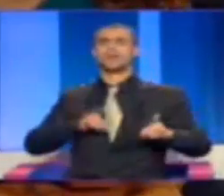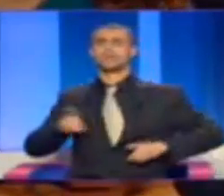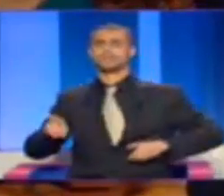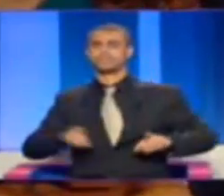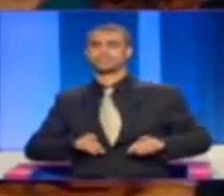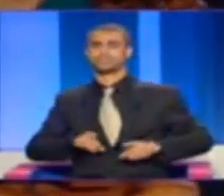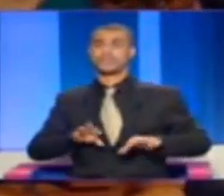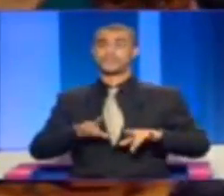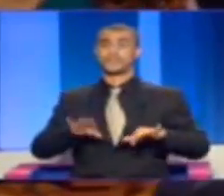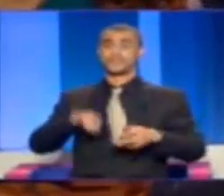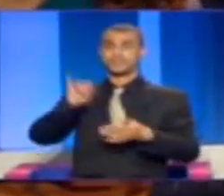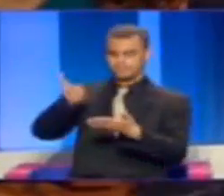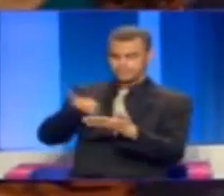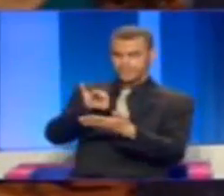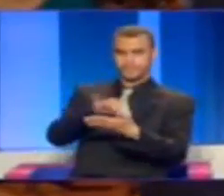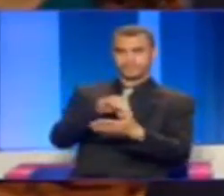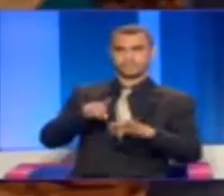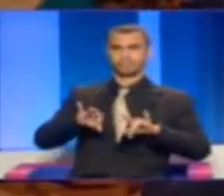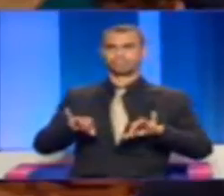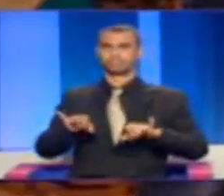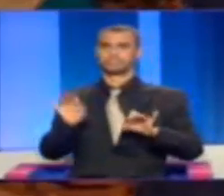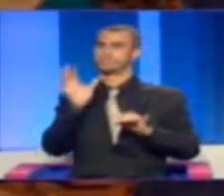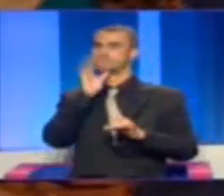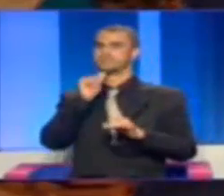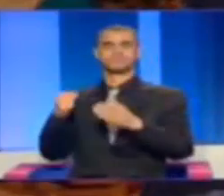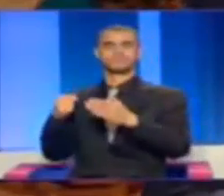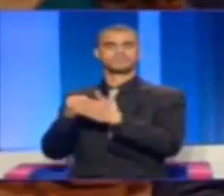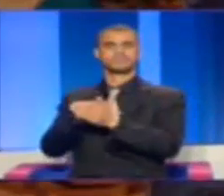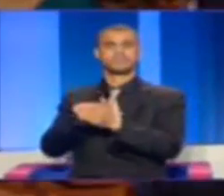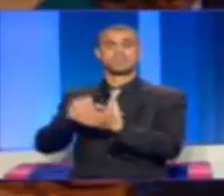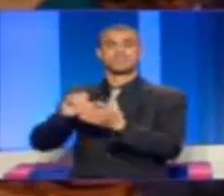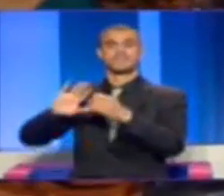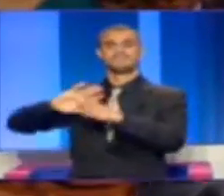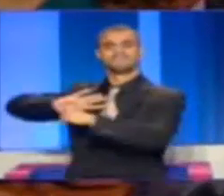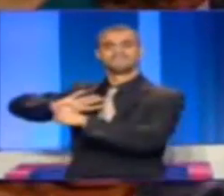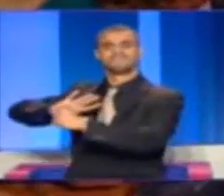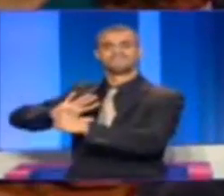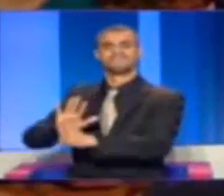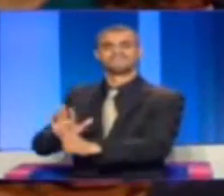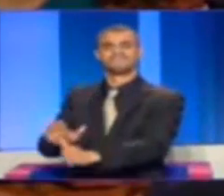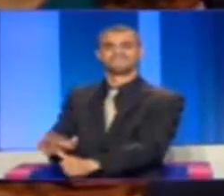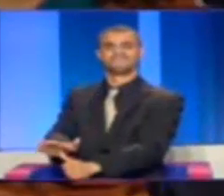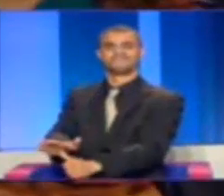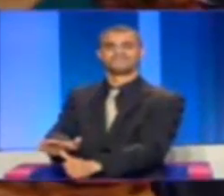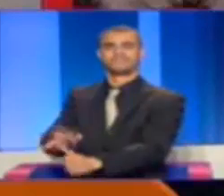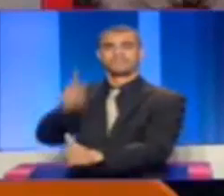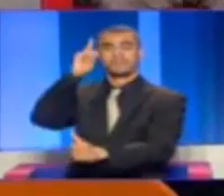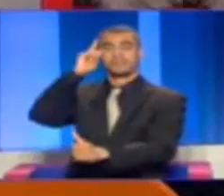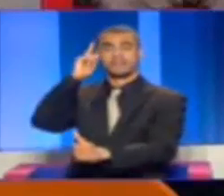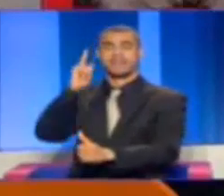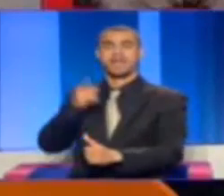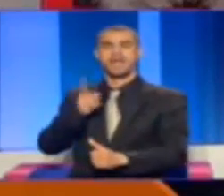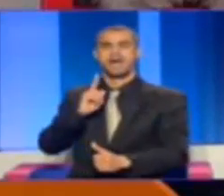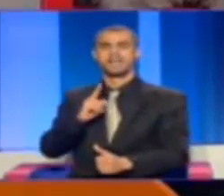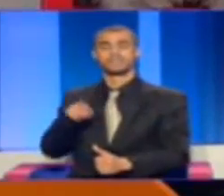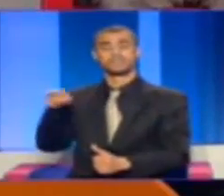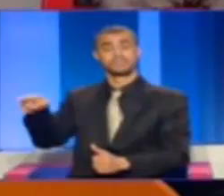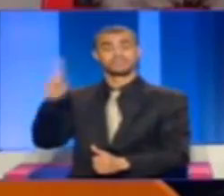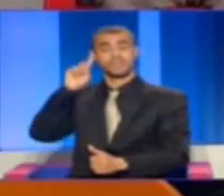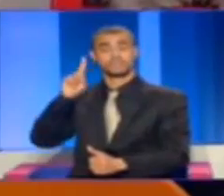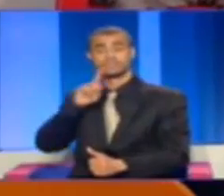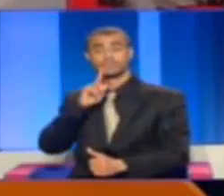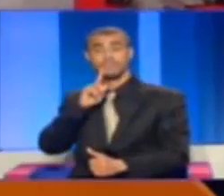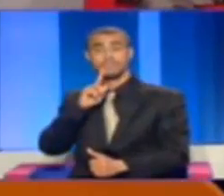ياخذ السيلو ويجلس في البيرو وما الى ذلك، علاش؟ كاين شي حاجه اكثر من هذا التهميش وهذا الاقصاء، هنا هاد الناس ما عندهمش القدره على التعبير.